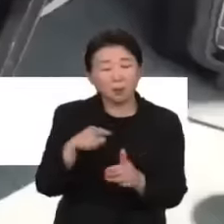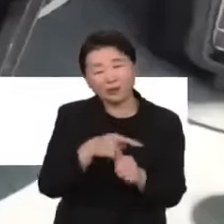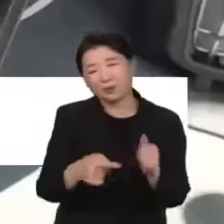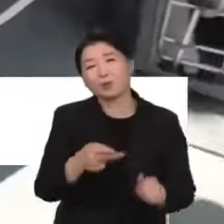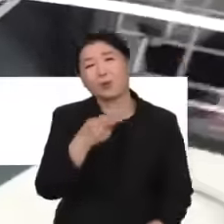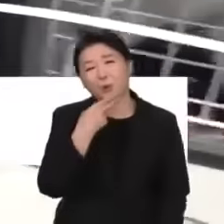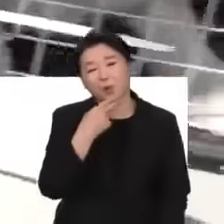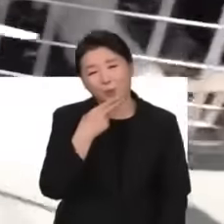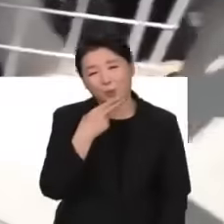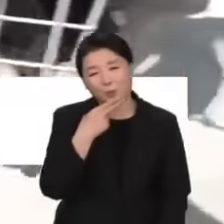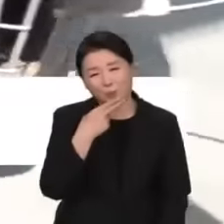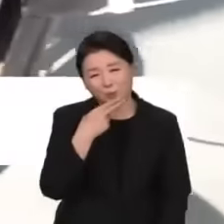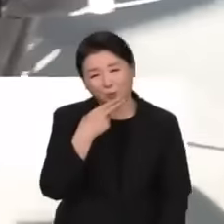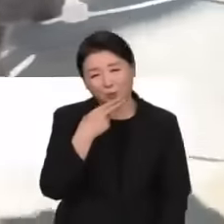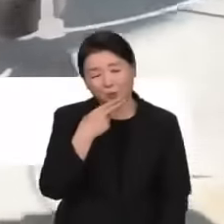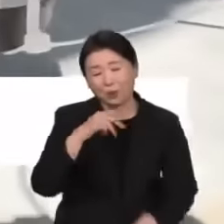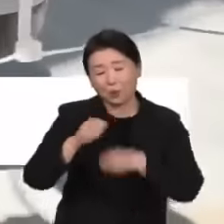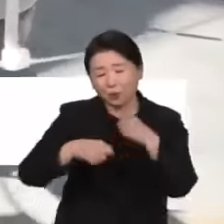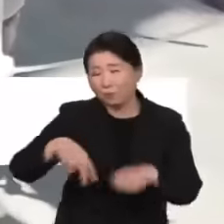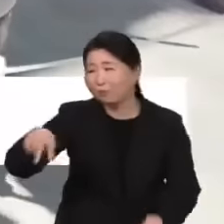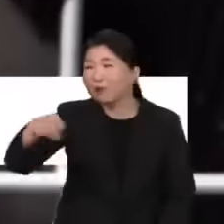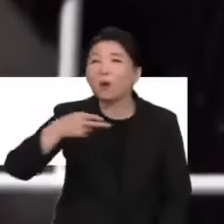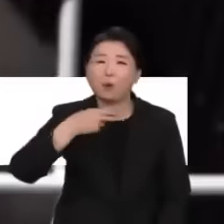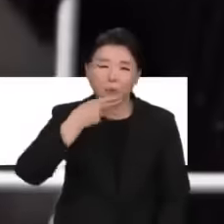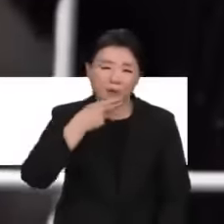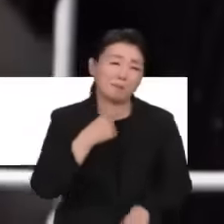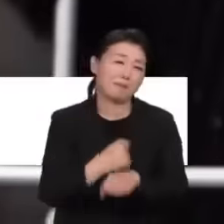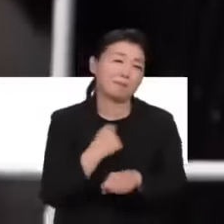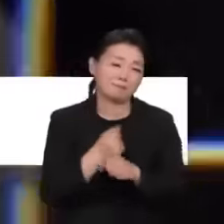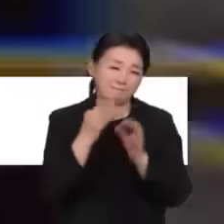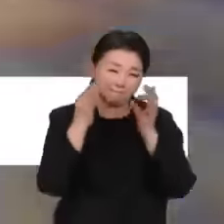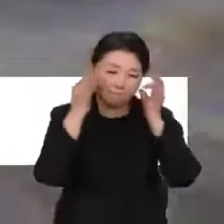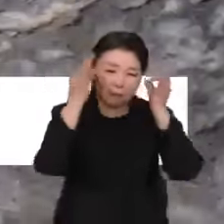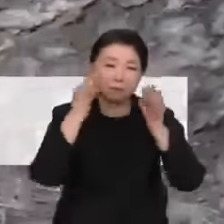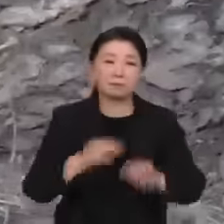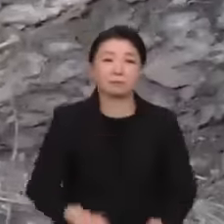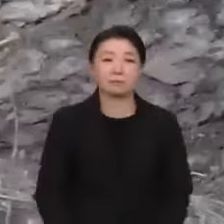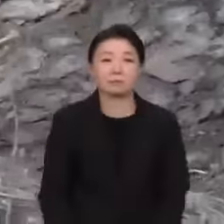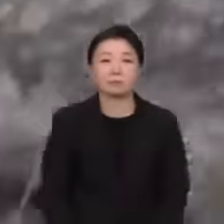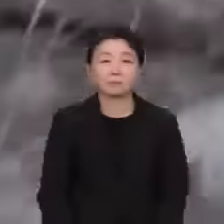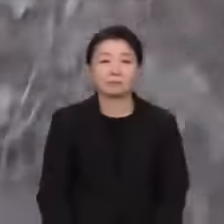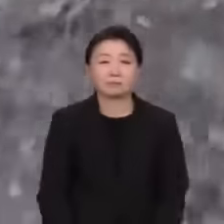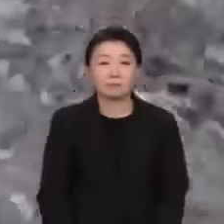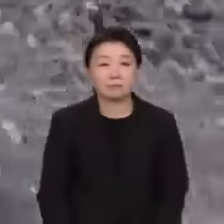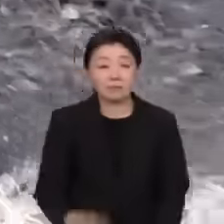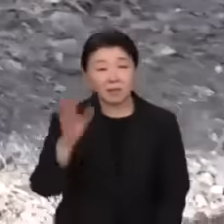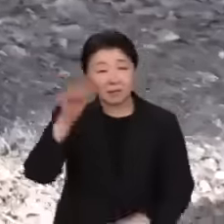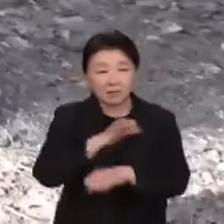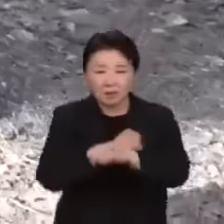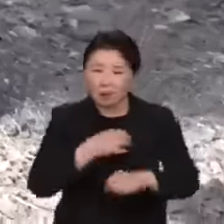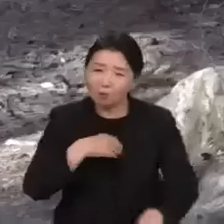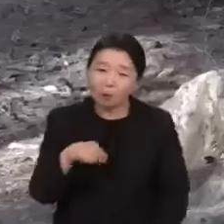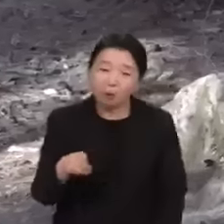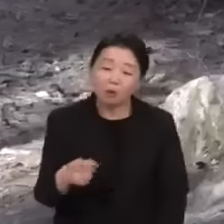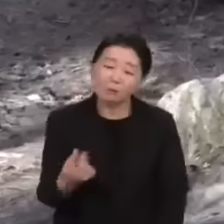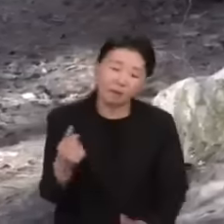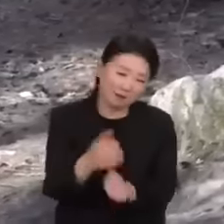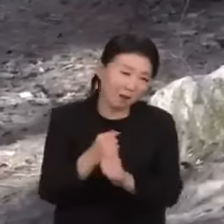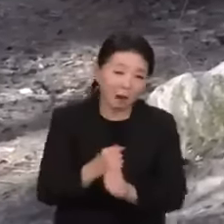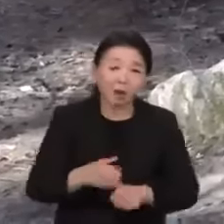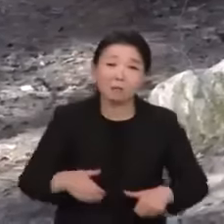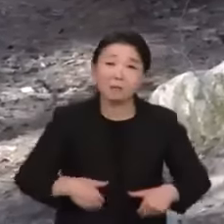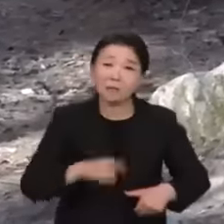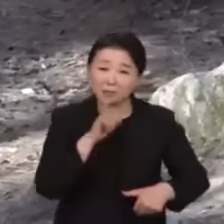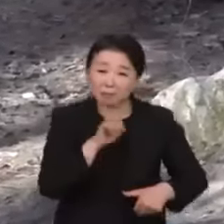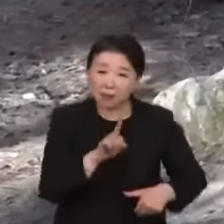유기동물 혹은 떠도는 동물들이 없도록 만들어보고 있습니다. 들깨들은 매우 위험하기 때문에 빨리 잡아들여야 한다